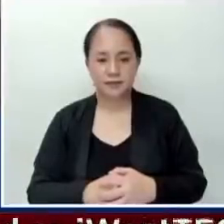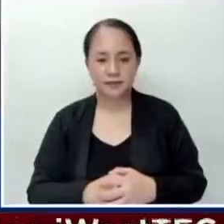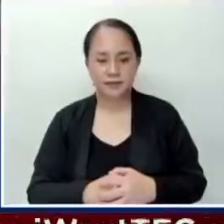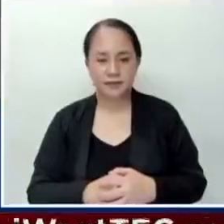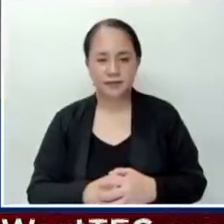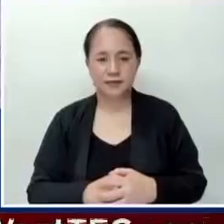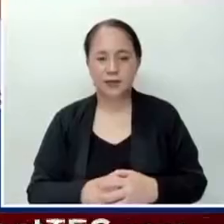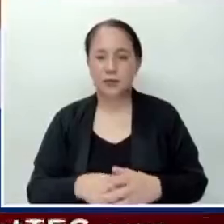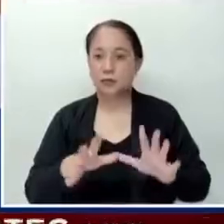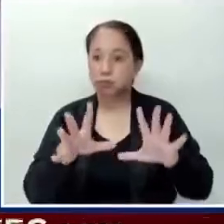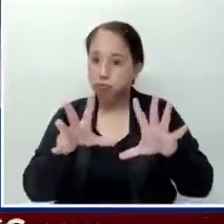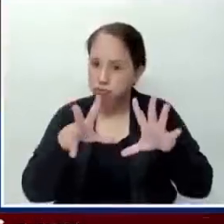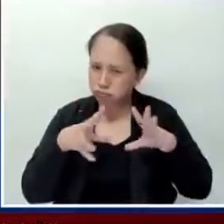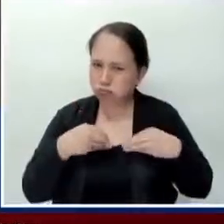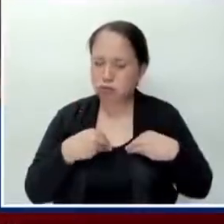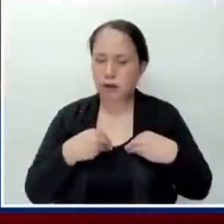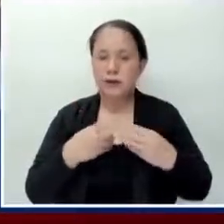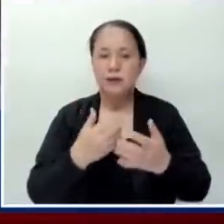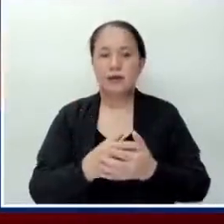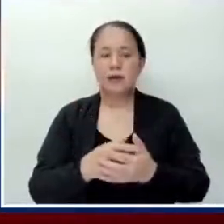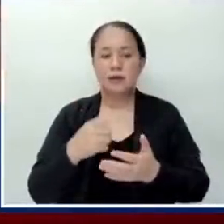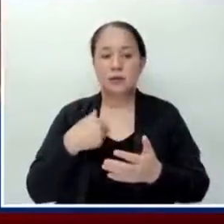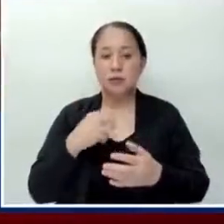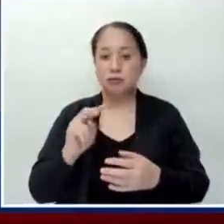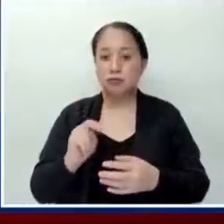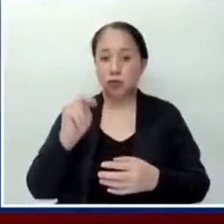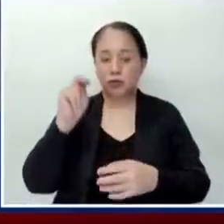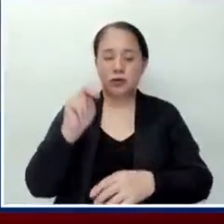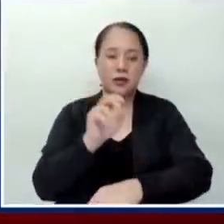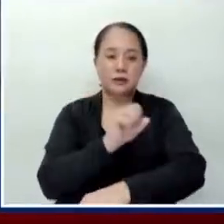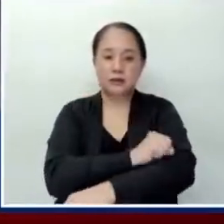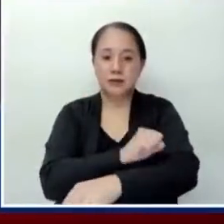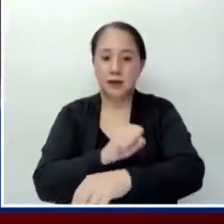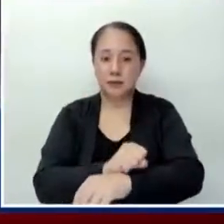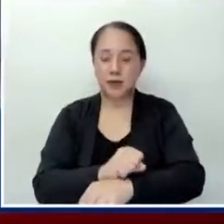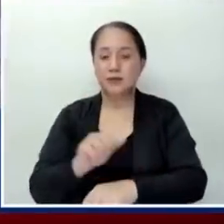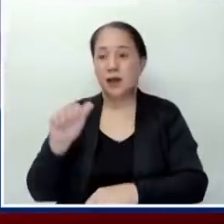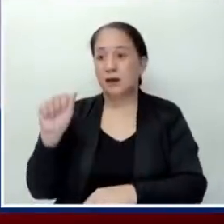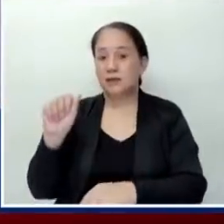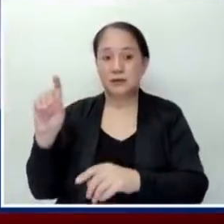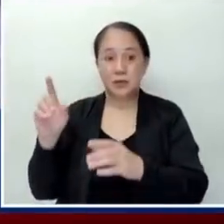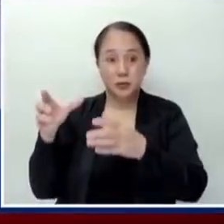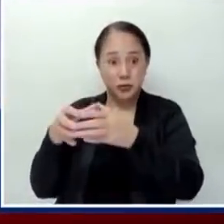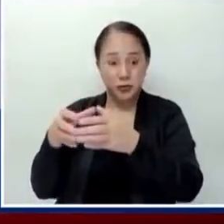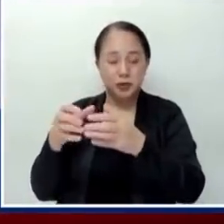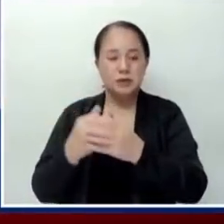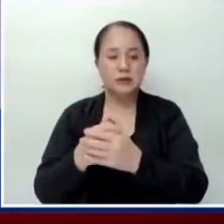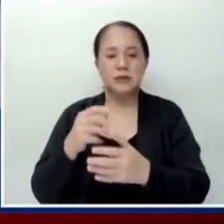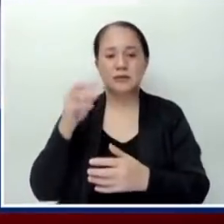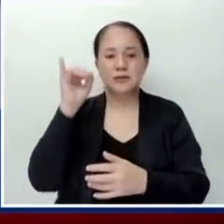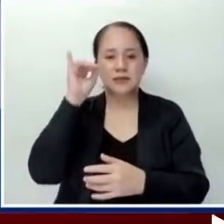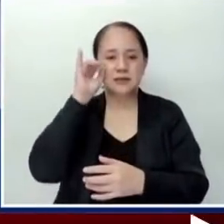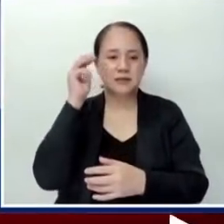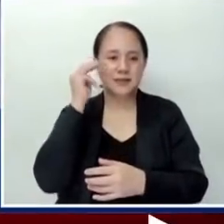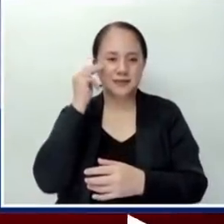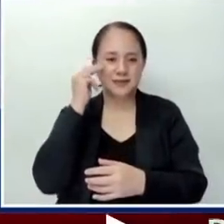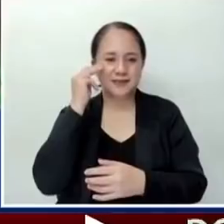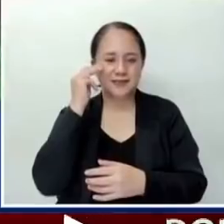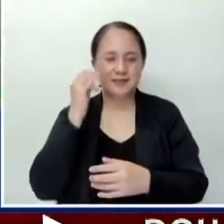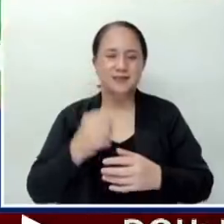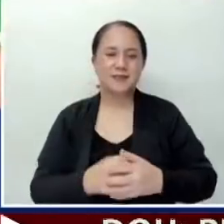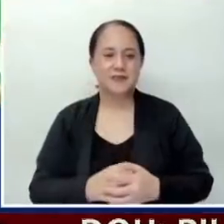Mahigpit na sinalubong ng mga taga-Lavezares sa Northern Samar ang pambato ng Aksyon Demokratiko na si Mayor Isko Moreno